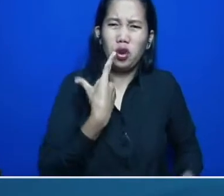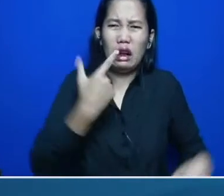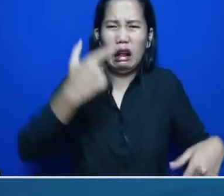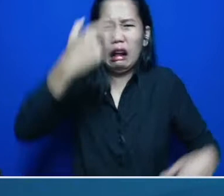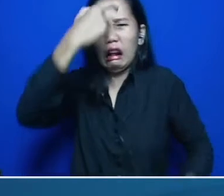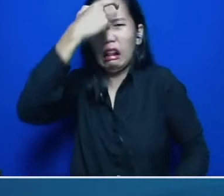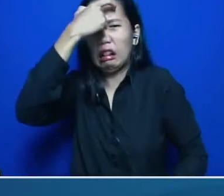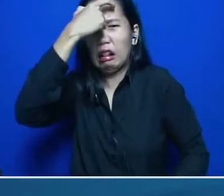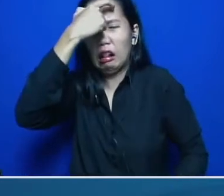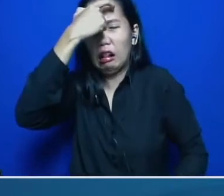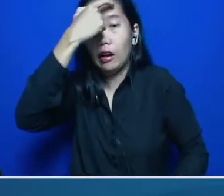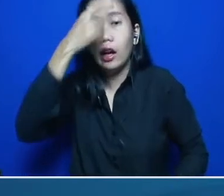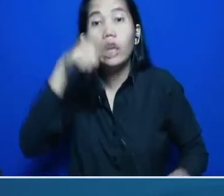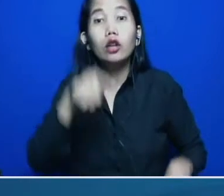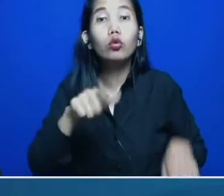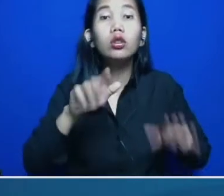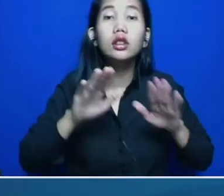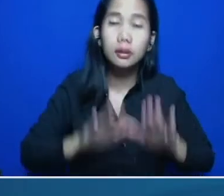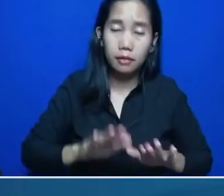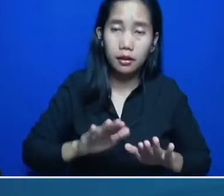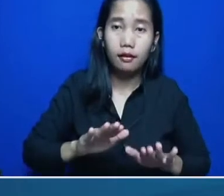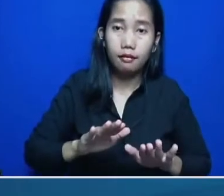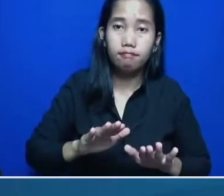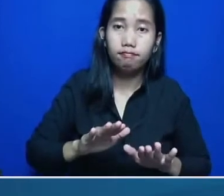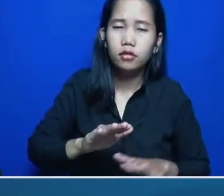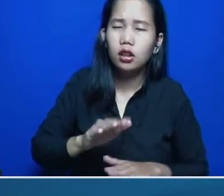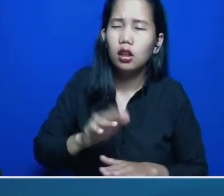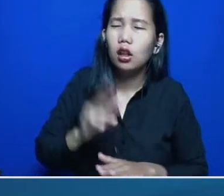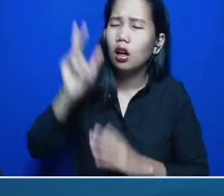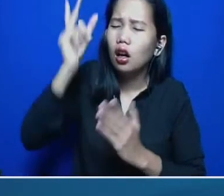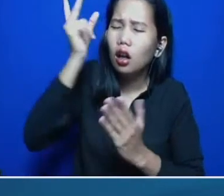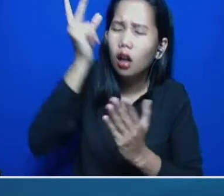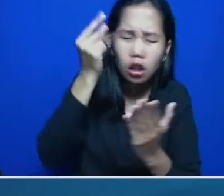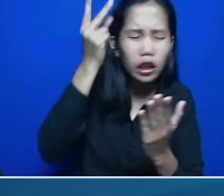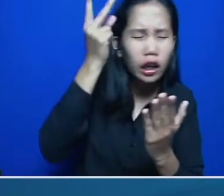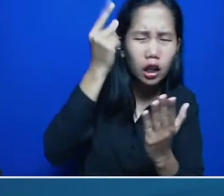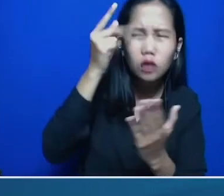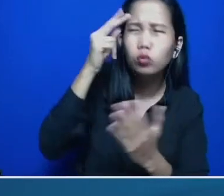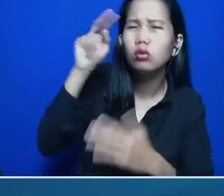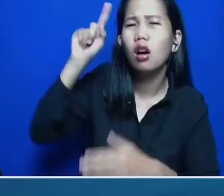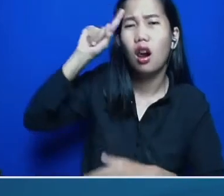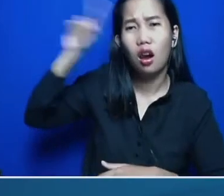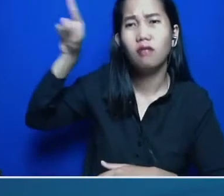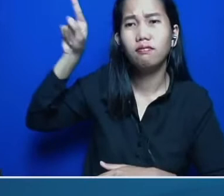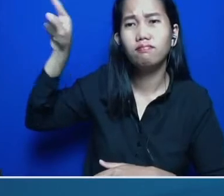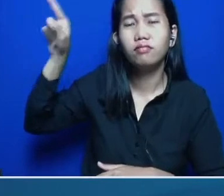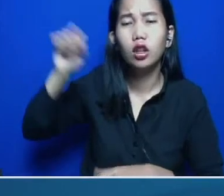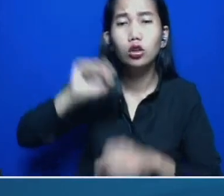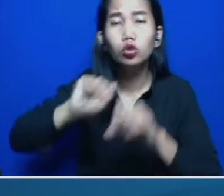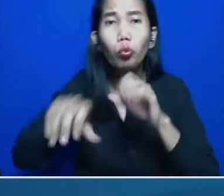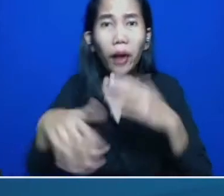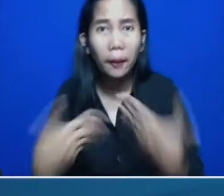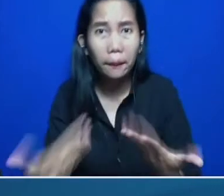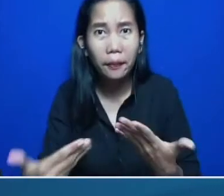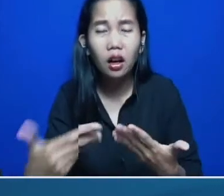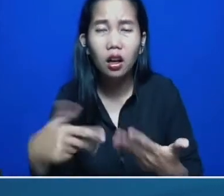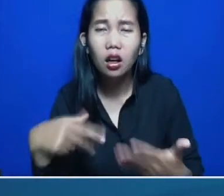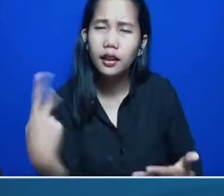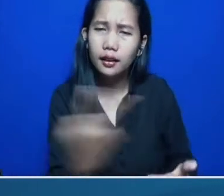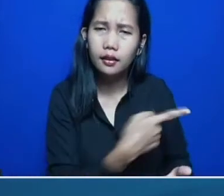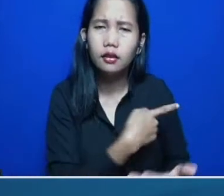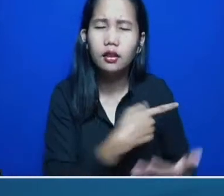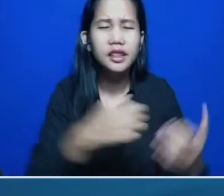Kerinduan Allah adalah supaya kita sehat-sehat Hai maka kita perlu belajar malam hari